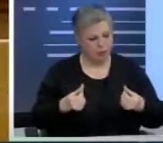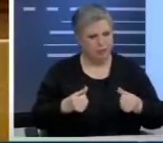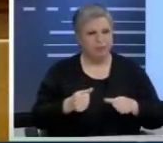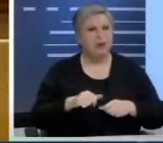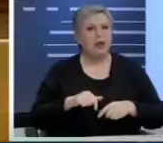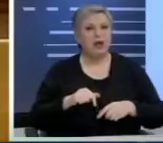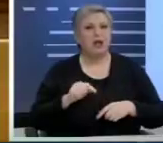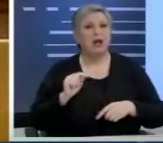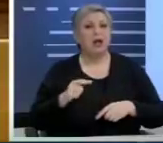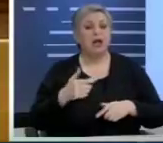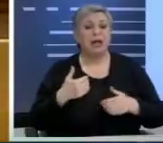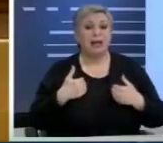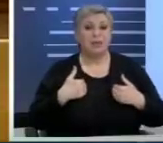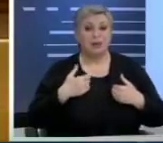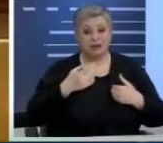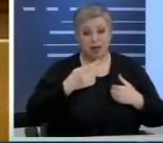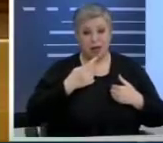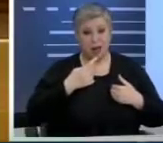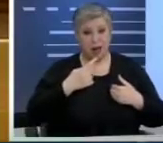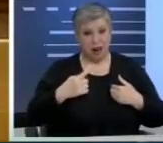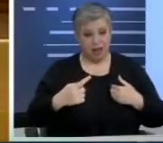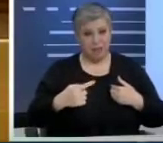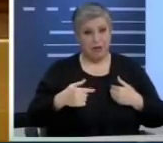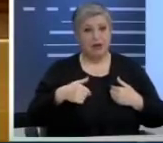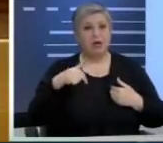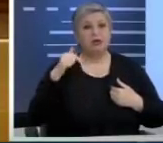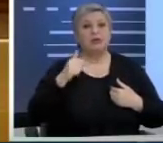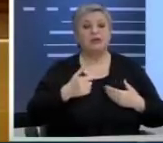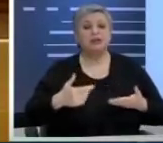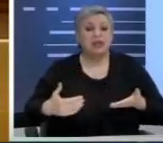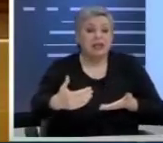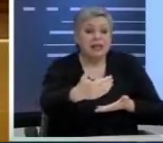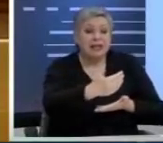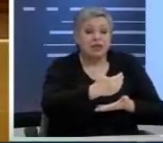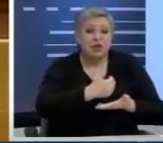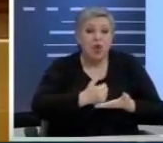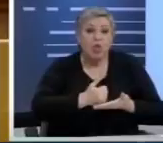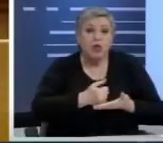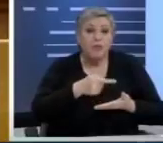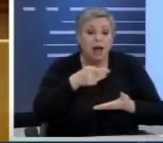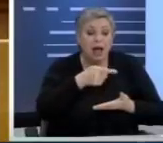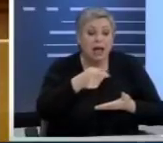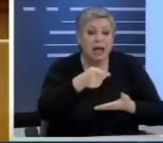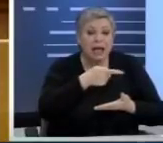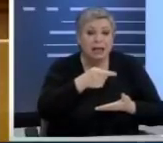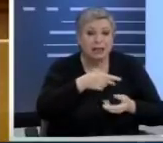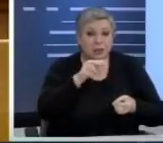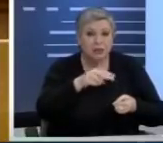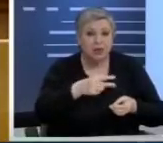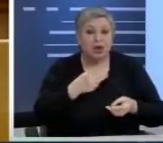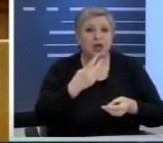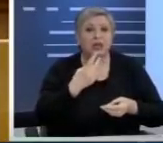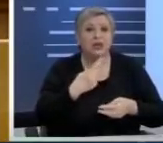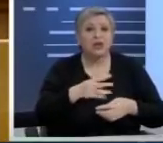επιχείρημα είναι ότι όταν λέμε εμείς ότι μειώσατε το εισόδημα 25% από το 249